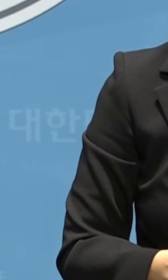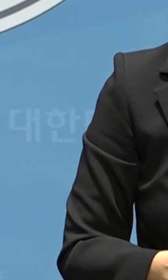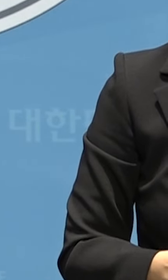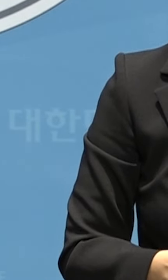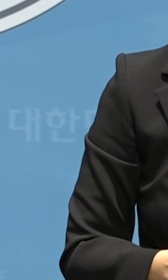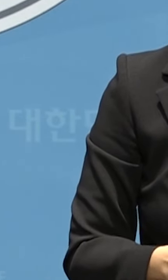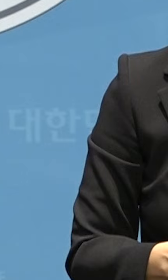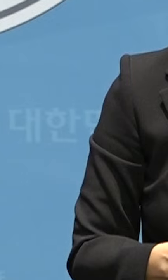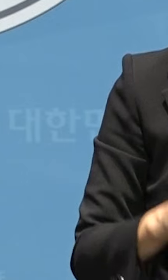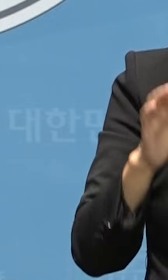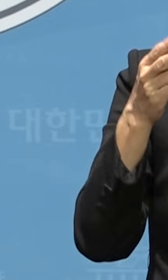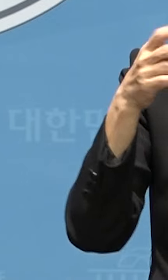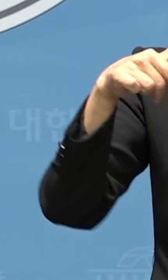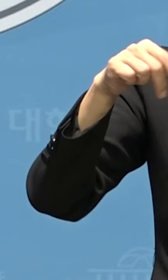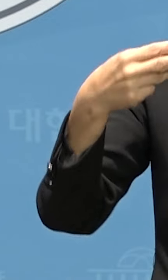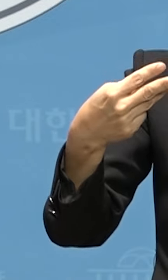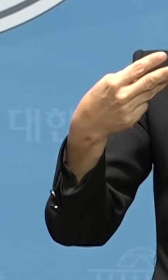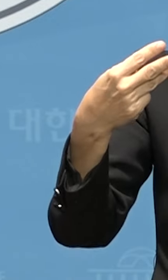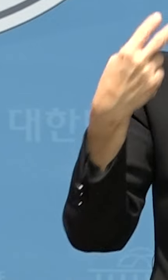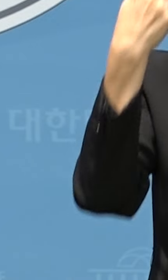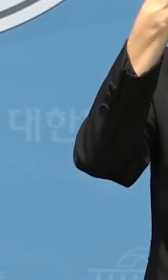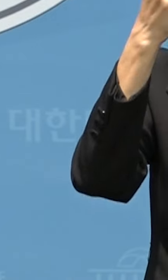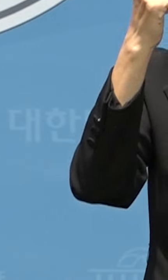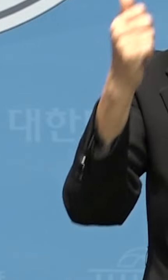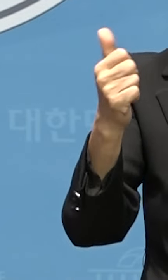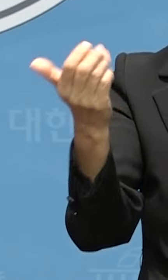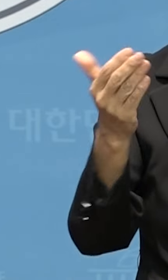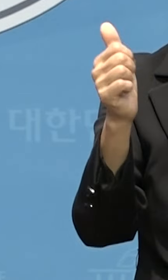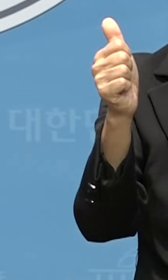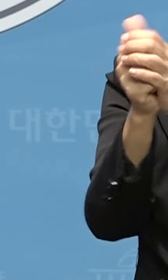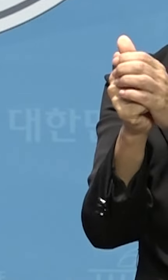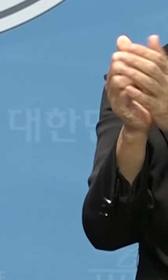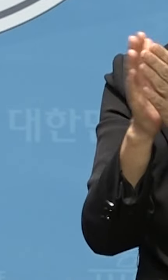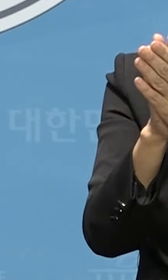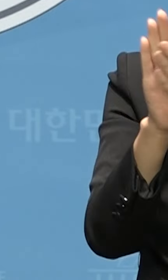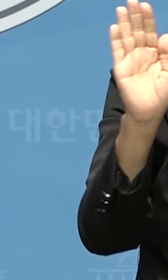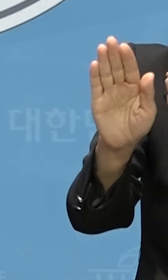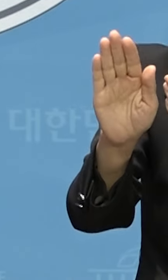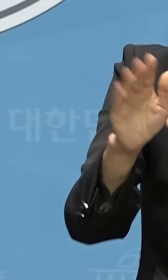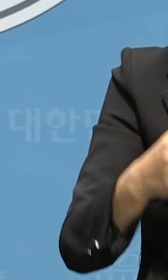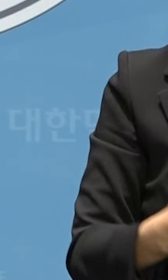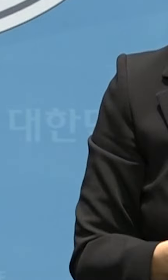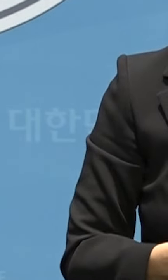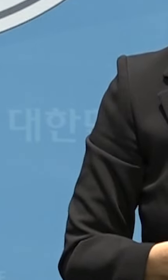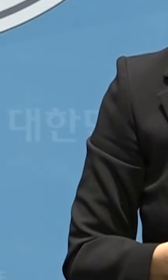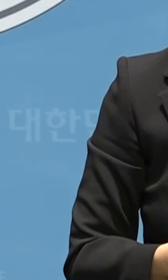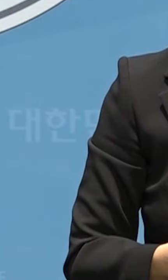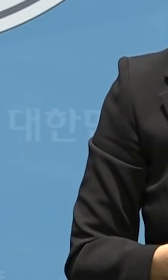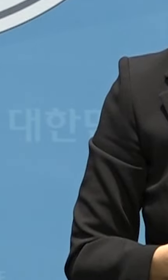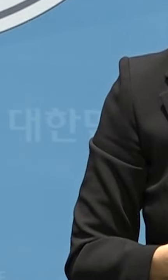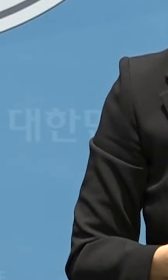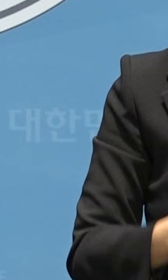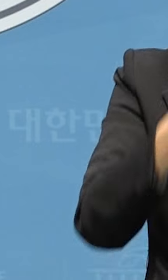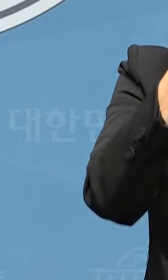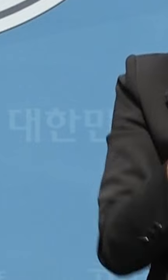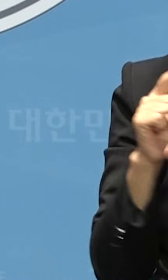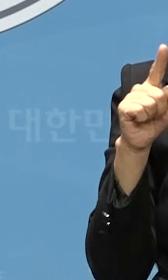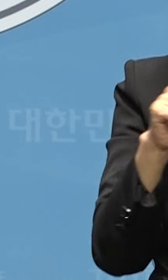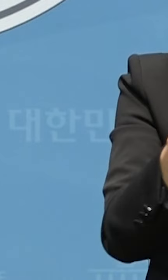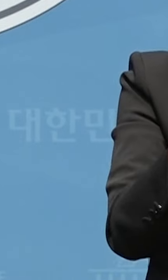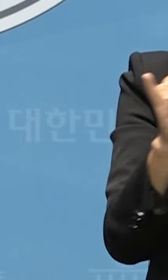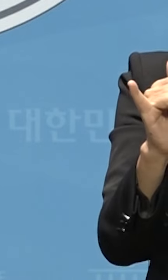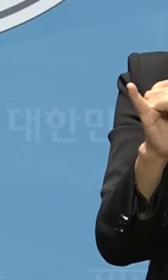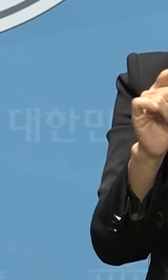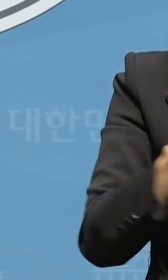북부지검에 김영철 검사가 차장으로 부임하고 얼마 지나지 않아 피의자로 명시한 압수수색 영장을